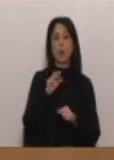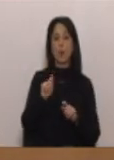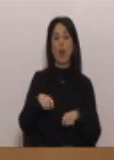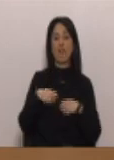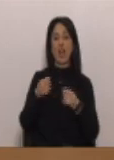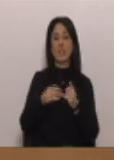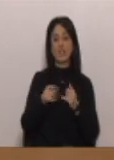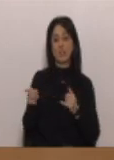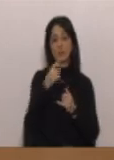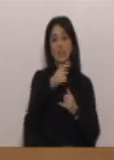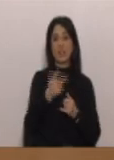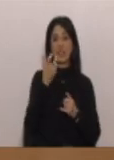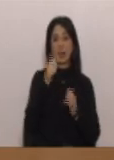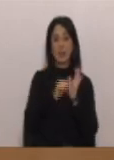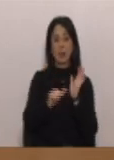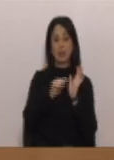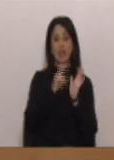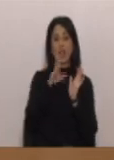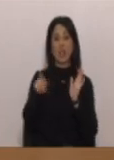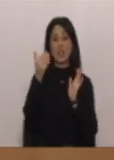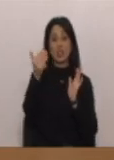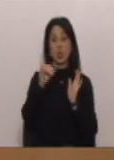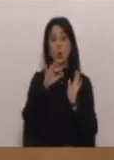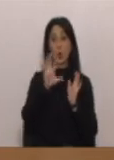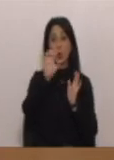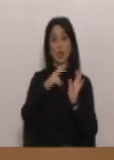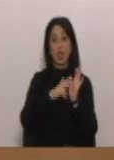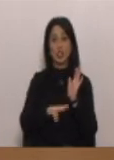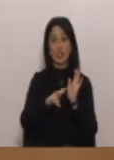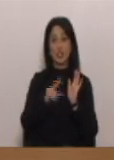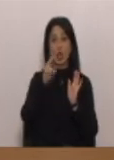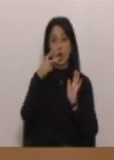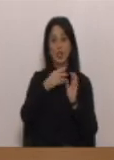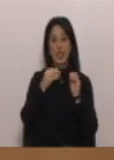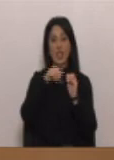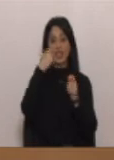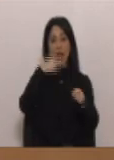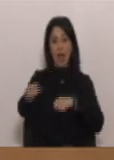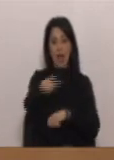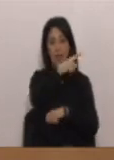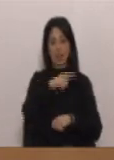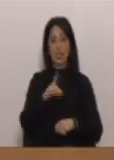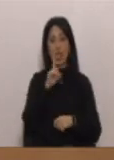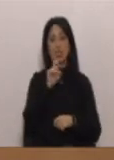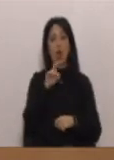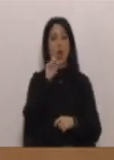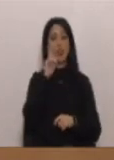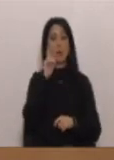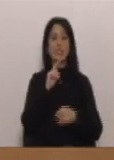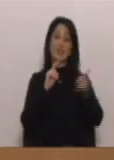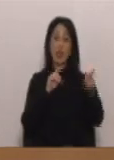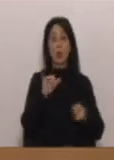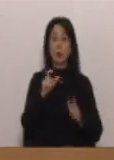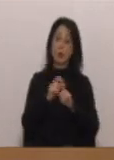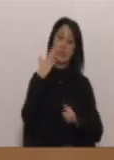ეს მიწა 366 კვადრატი 580 და დიახ 2010 წელს გაყიდა რეკრეაციული ზონა. ეხა გამოდი და